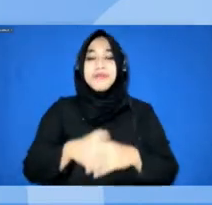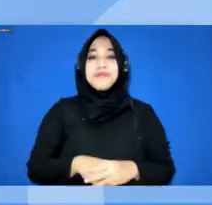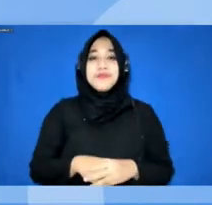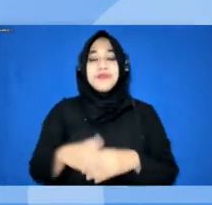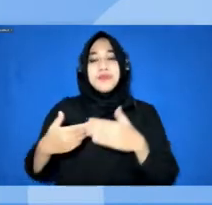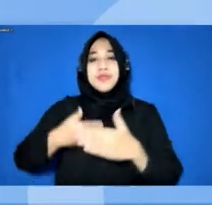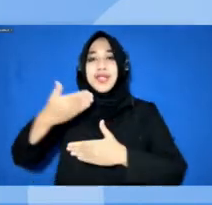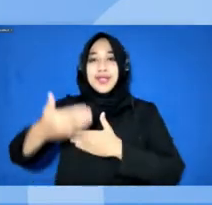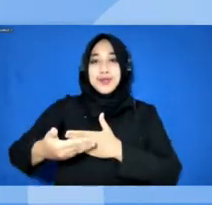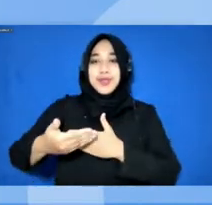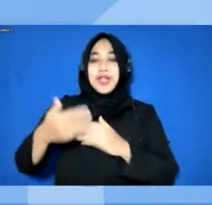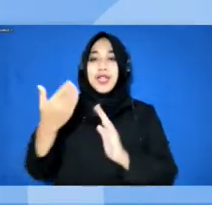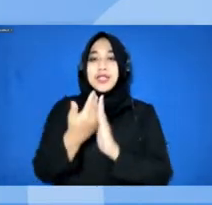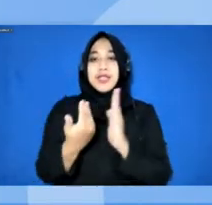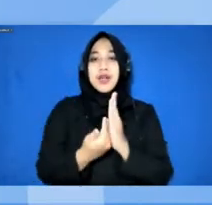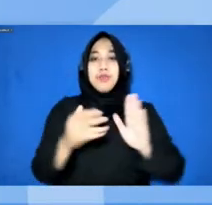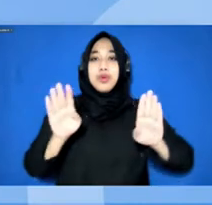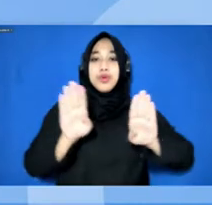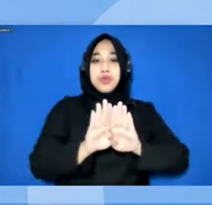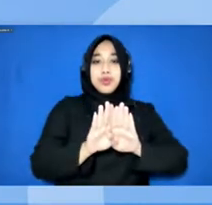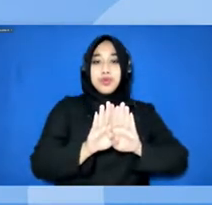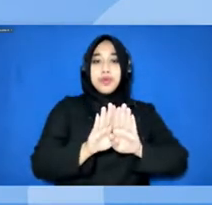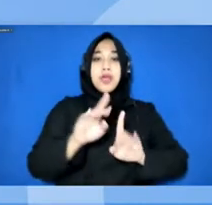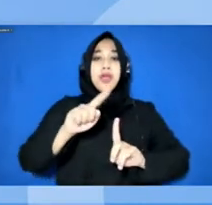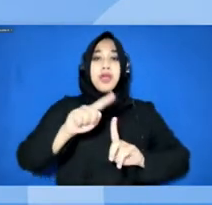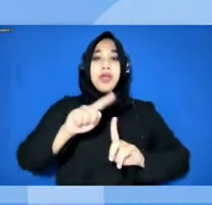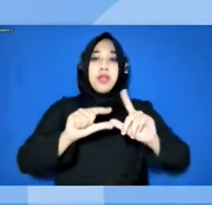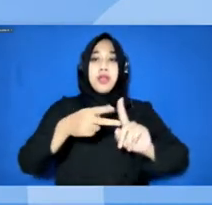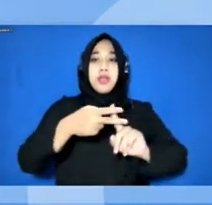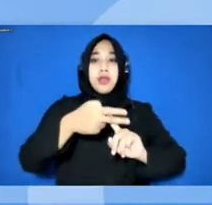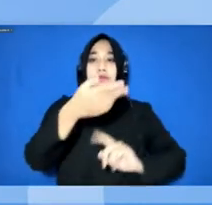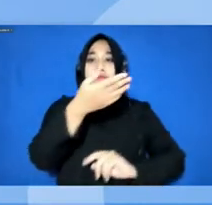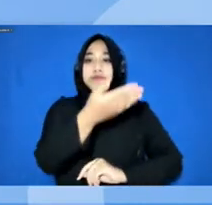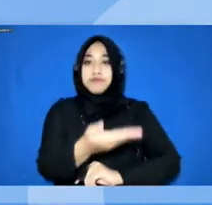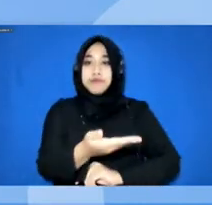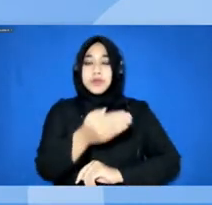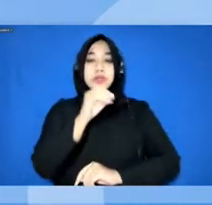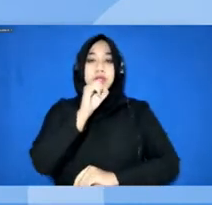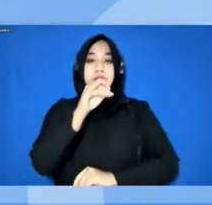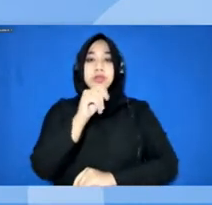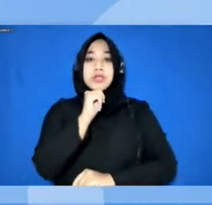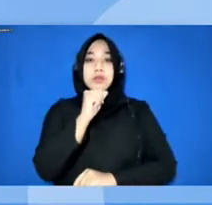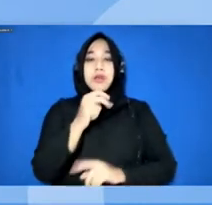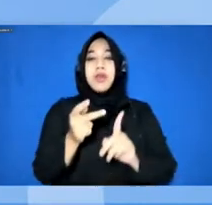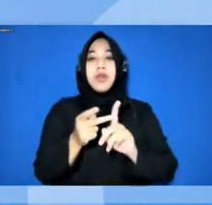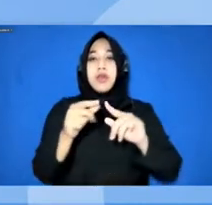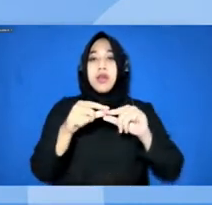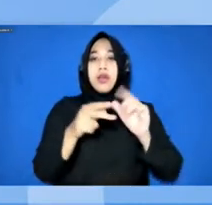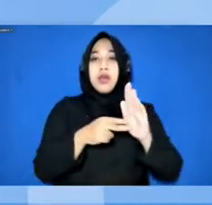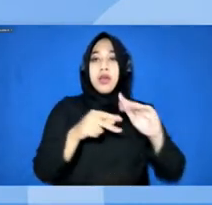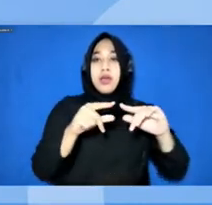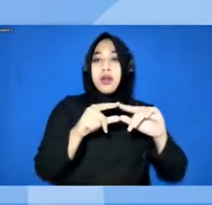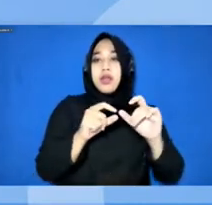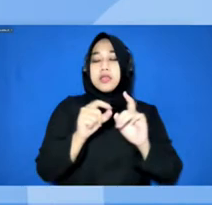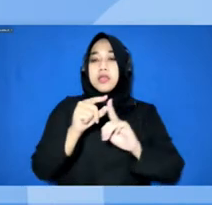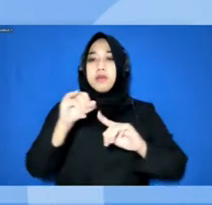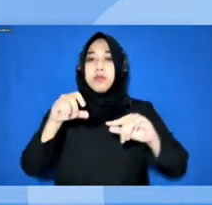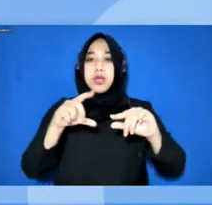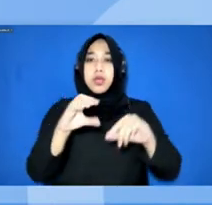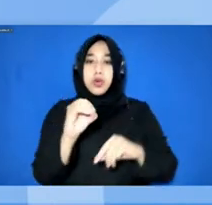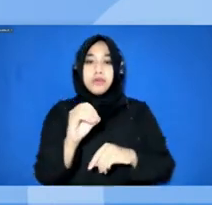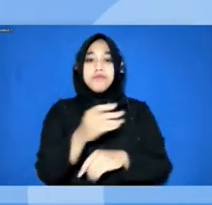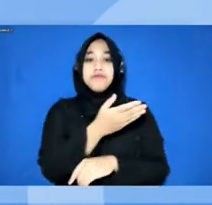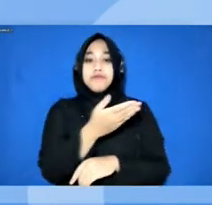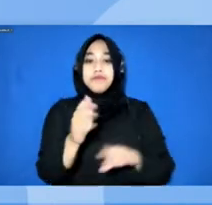dilanjut pada acara penutup dari The Asia Foundation, nanti akan langsung disampaikan oleh Ibu Hana Satrio, dan penutup kedua dari